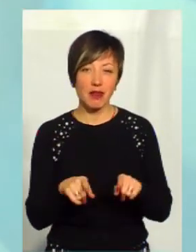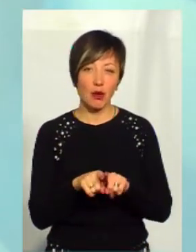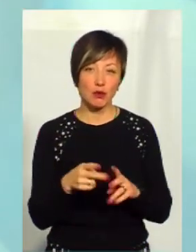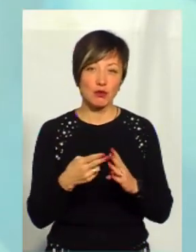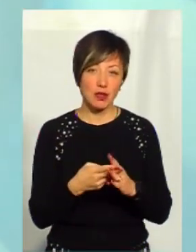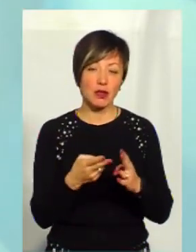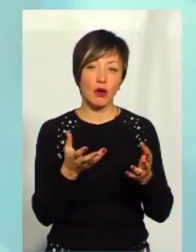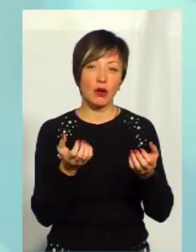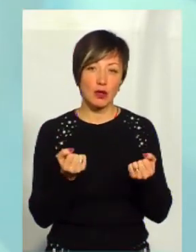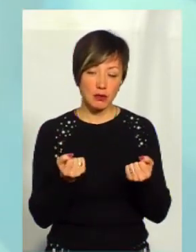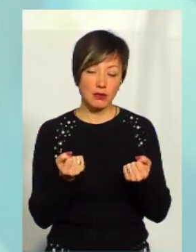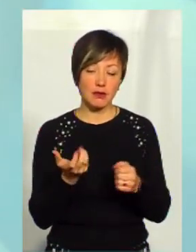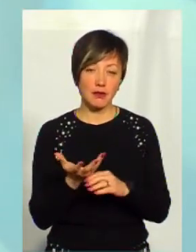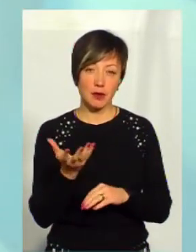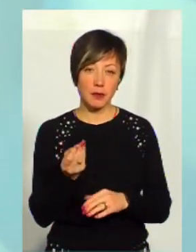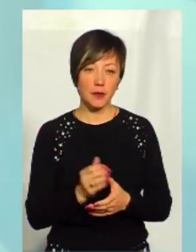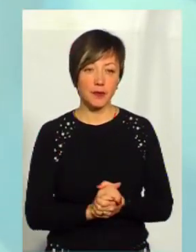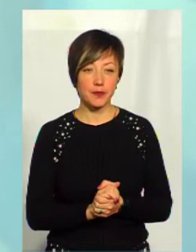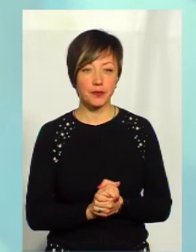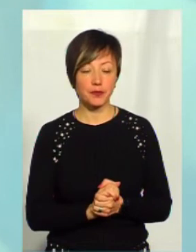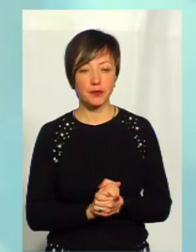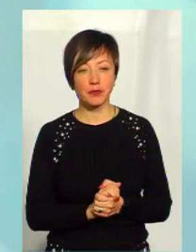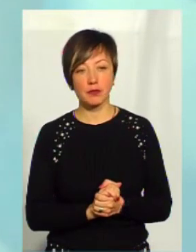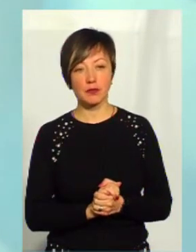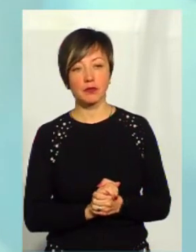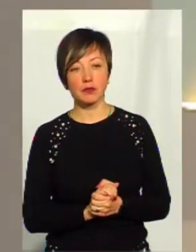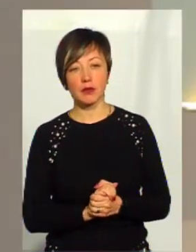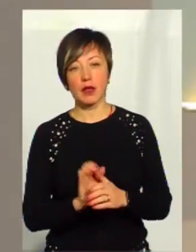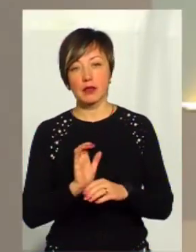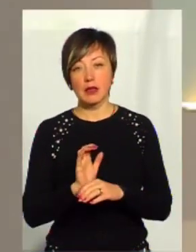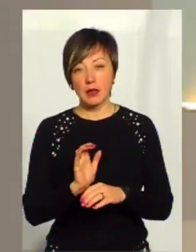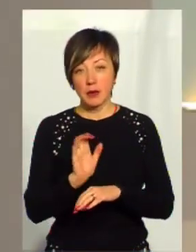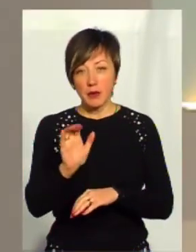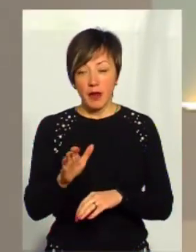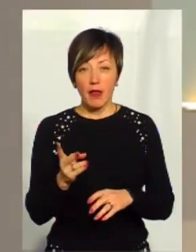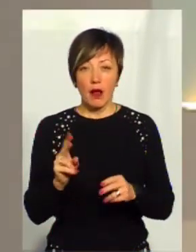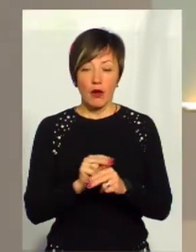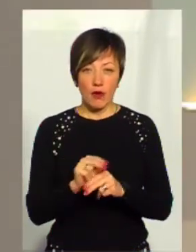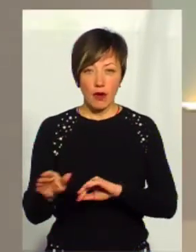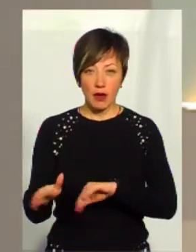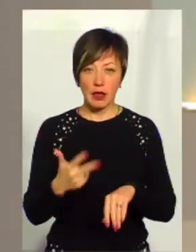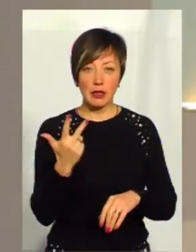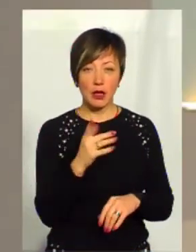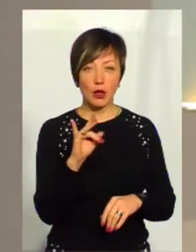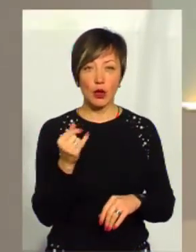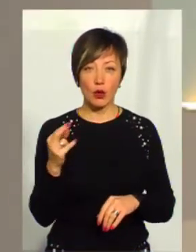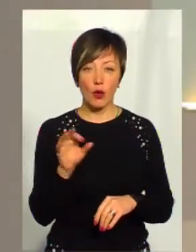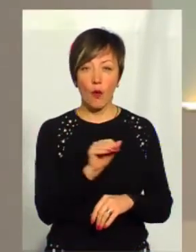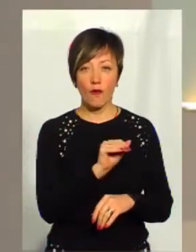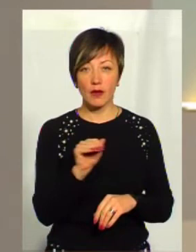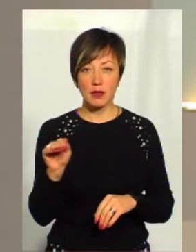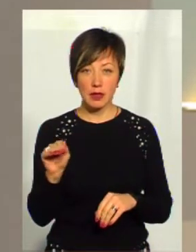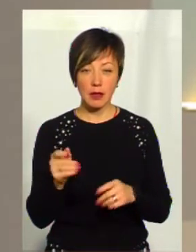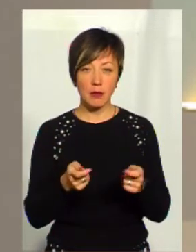отримав, і витратив. В зв'язку з таким, да, ситуацією спрямував їх на лікування. 3 грудня в офіційному